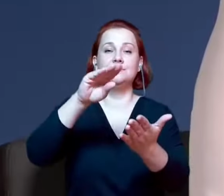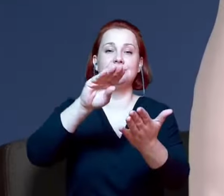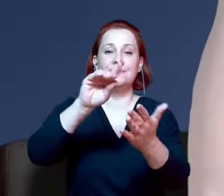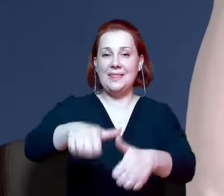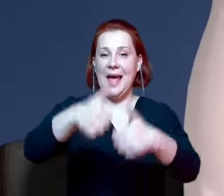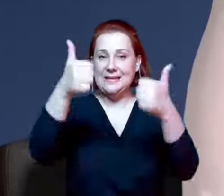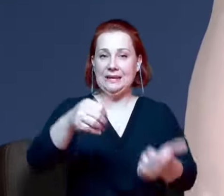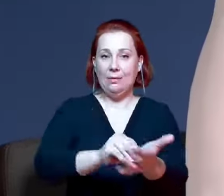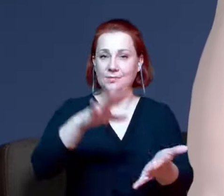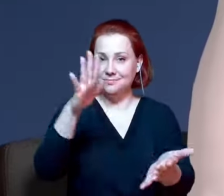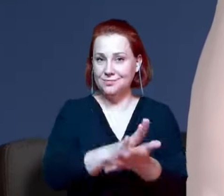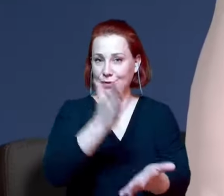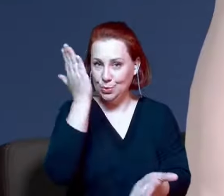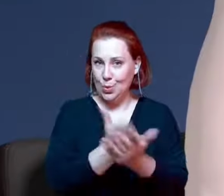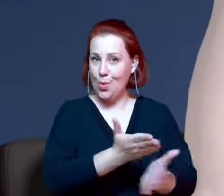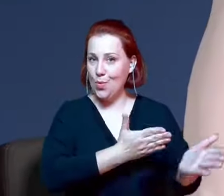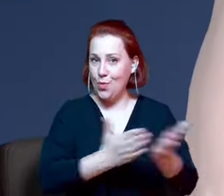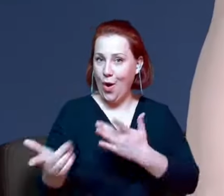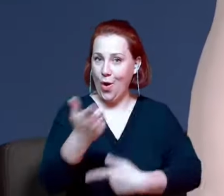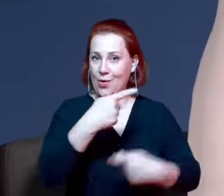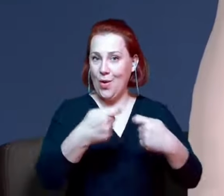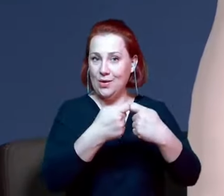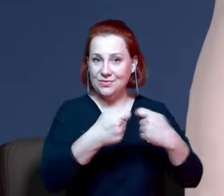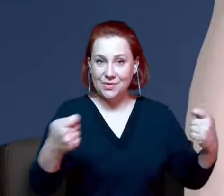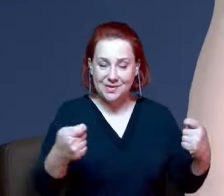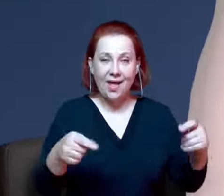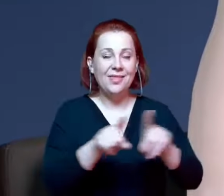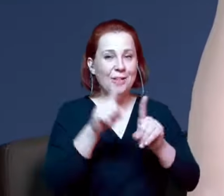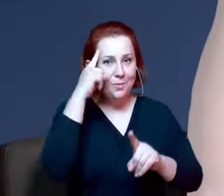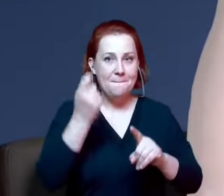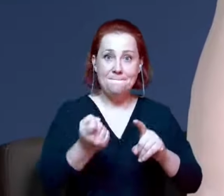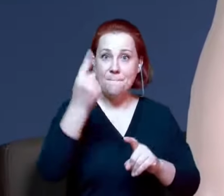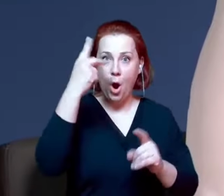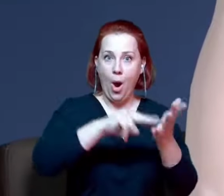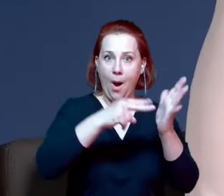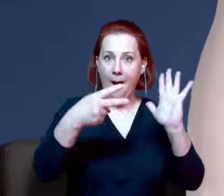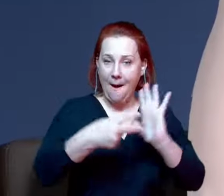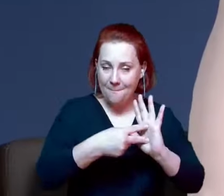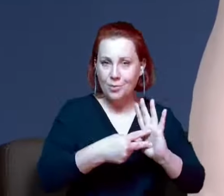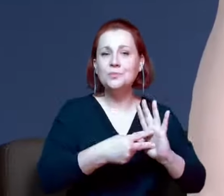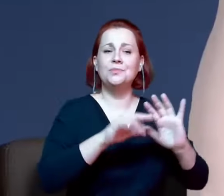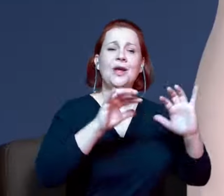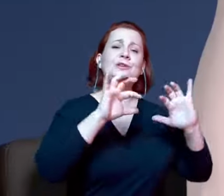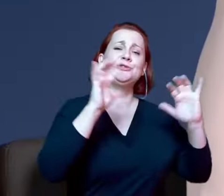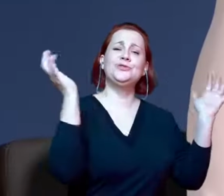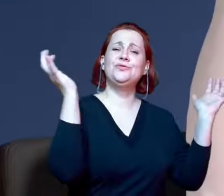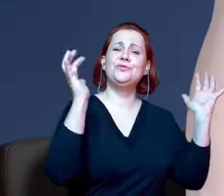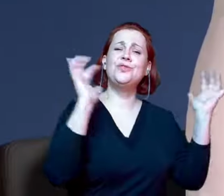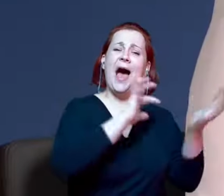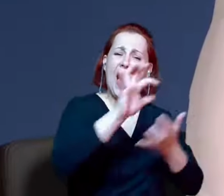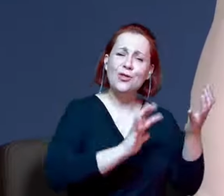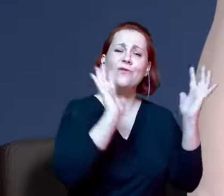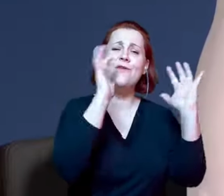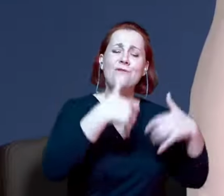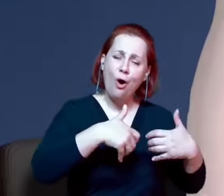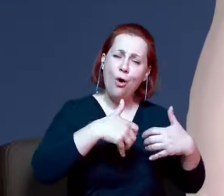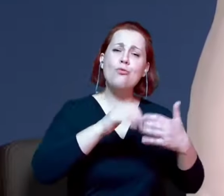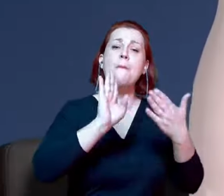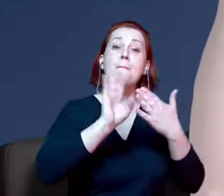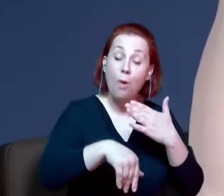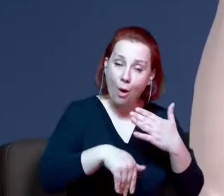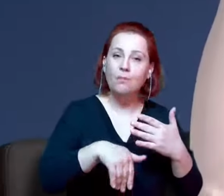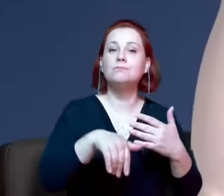jako wypracowane rozwiązanie, wypracowaną koncepcję po Światowym Forum Miejskim 11